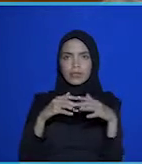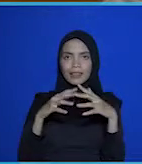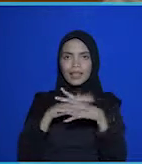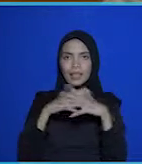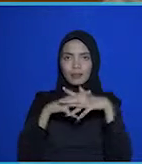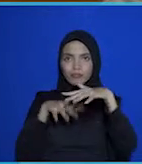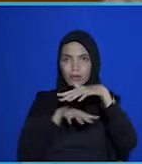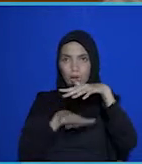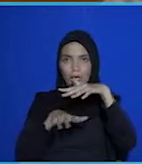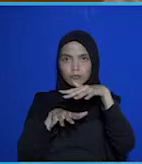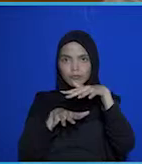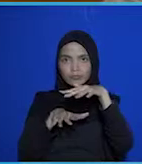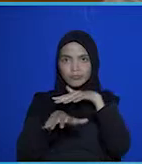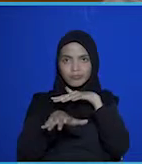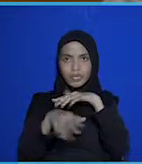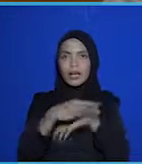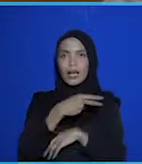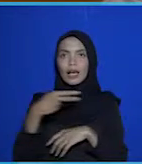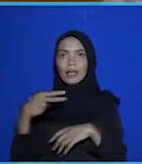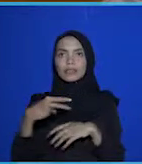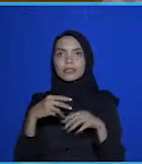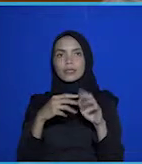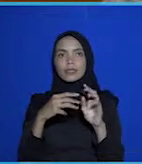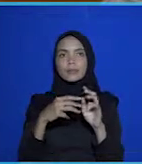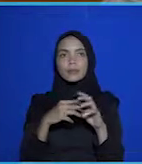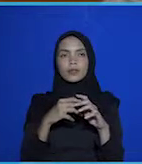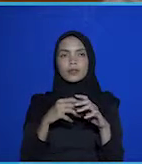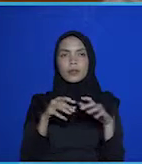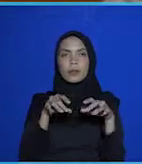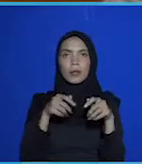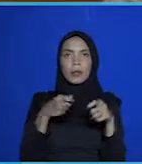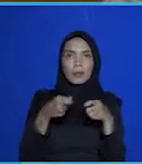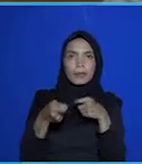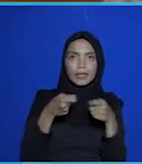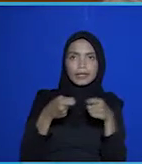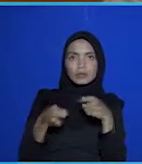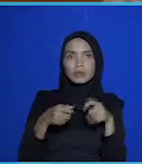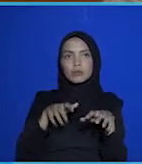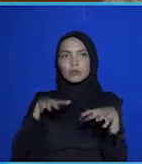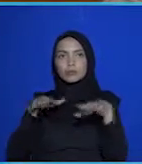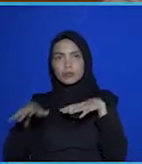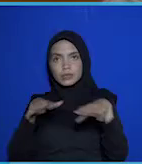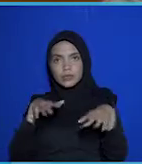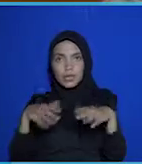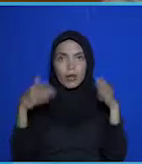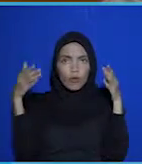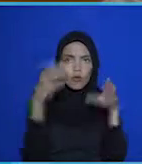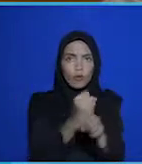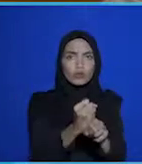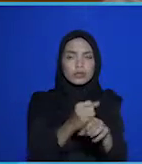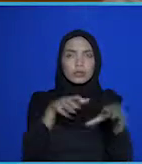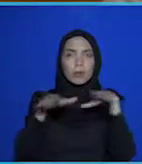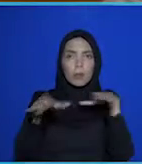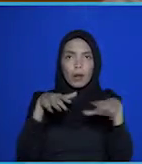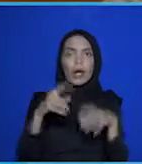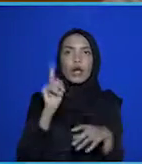kita, sistem manajemen atau mitigasi bencana, khususnya gempa bumi,